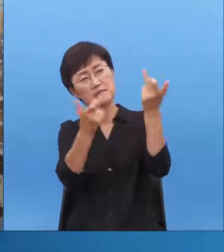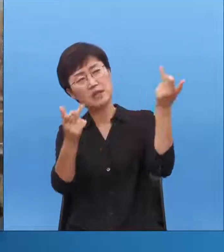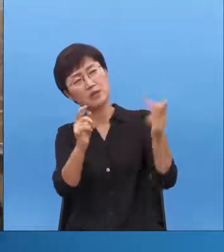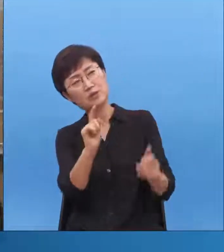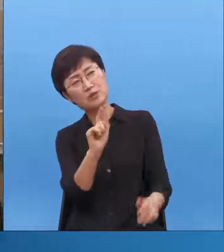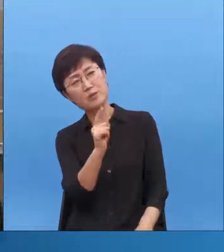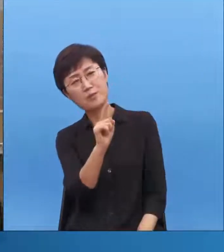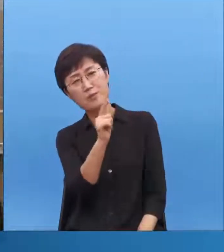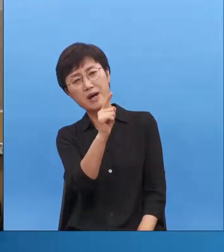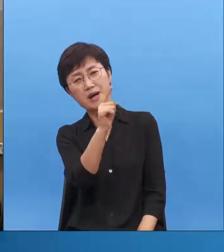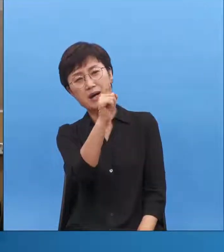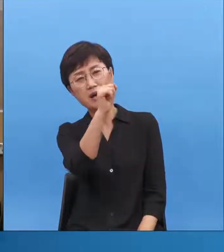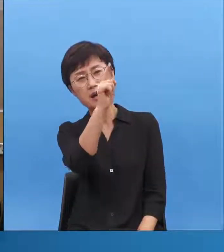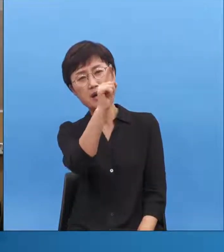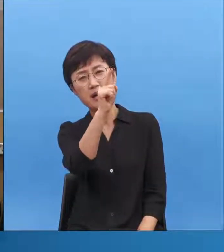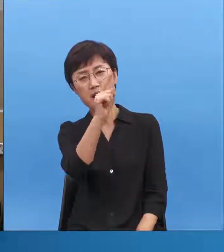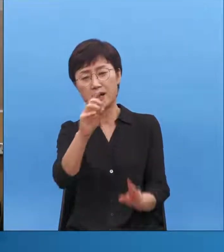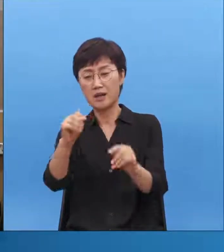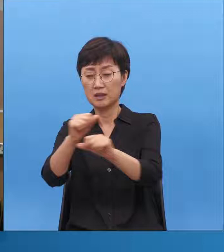높은 산이